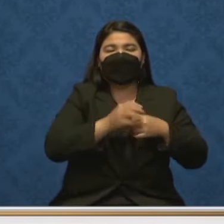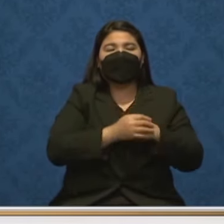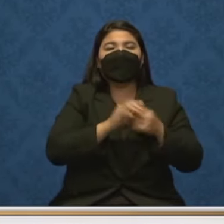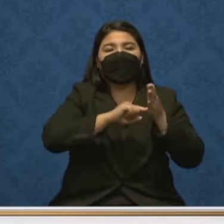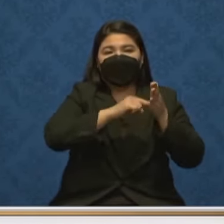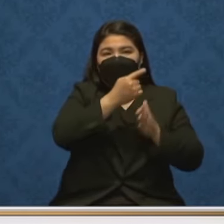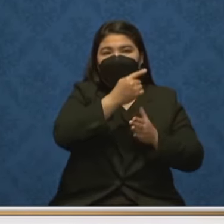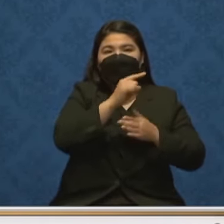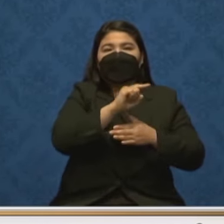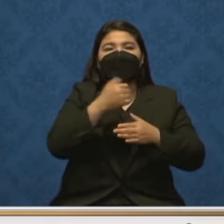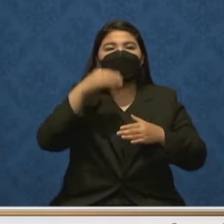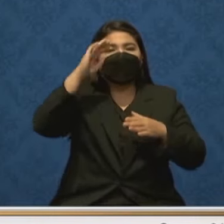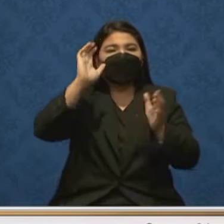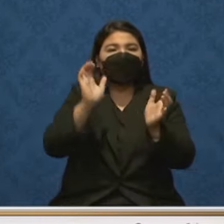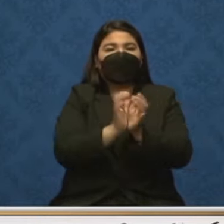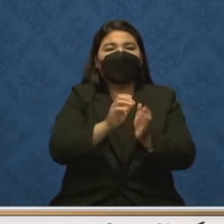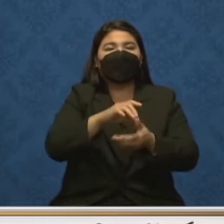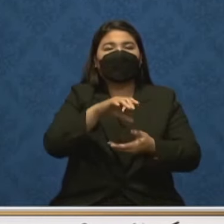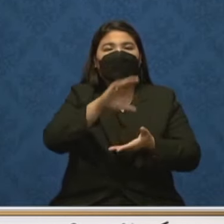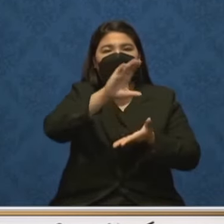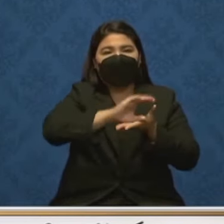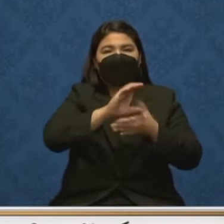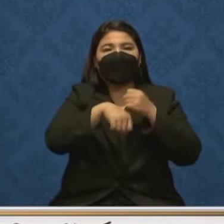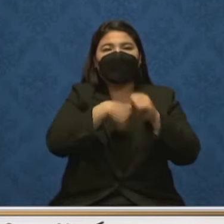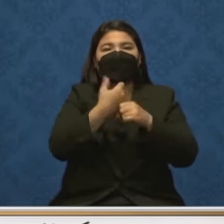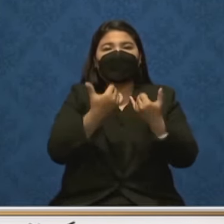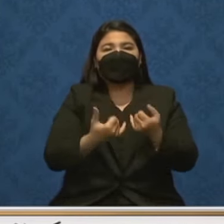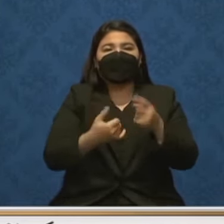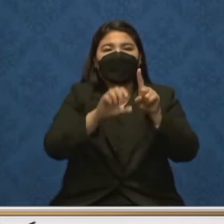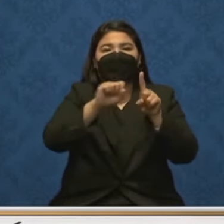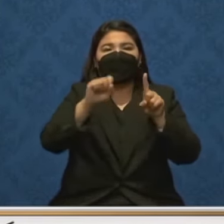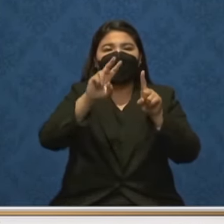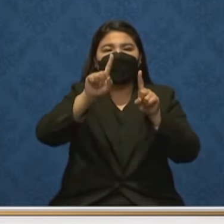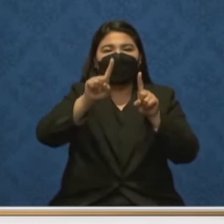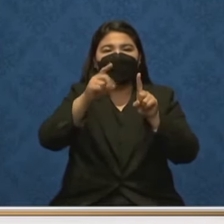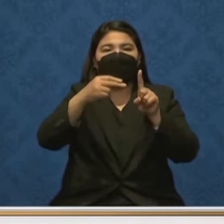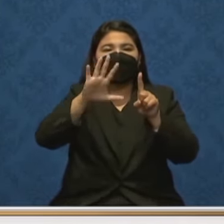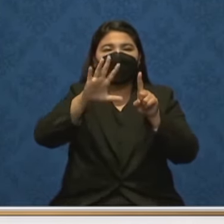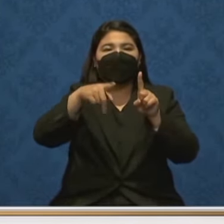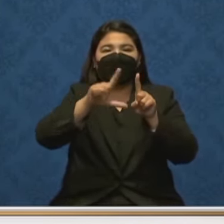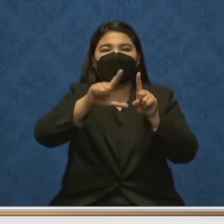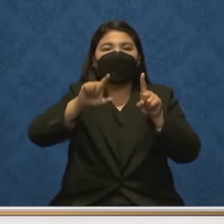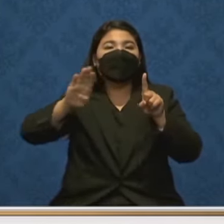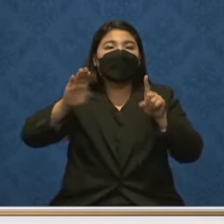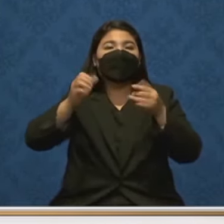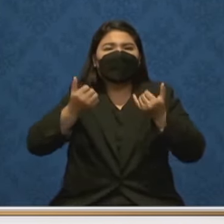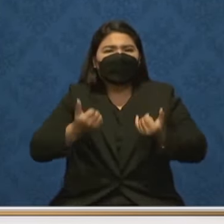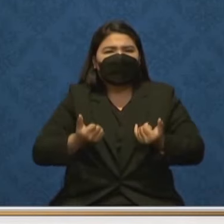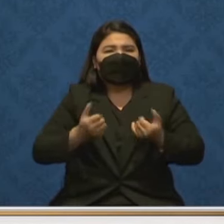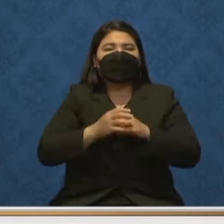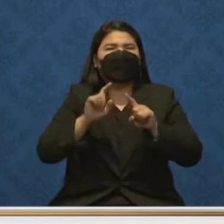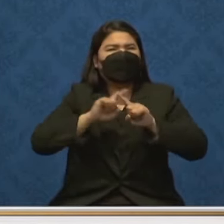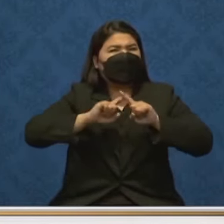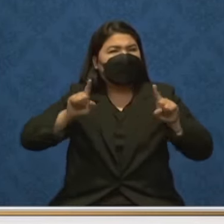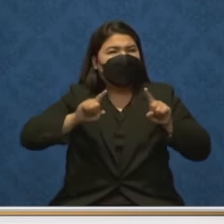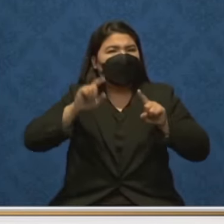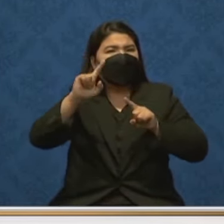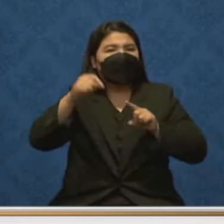งบตำรวจปีนี้นะสำนักงานตำรวจแห่งชาติได้งบทั้งหมด 10,000บาทค่ะแต่นะคะแต่